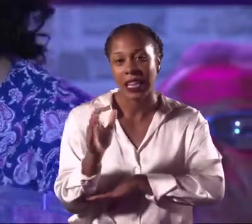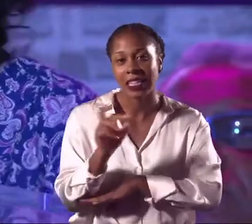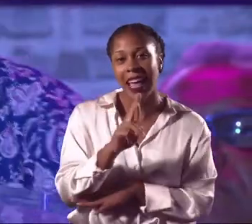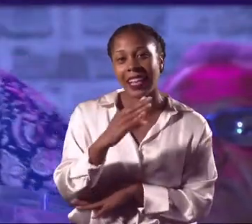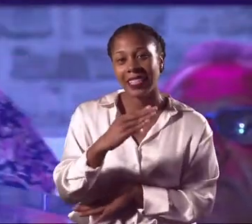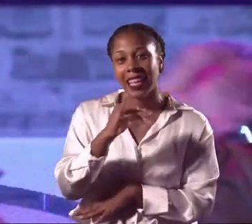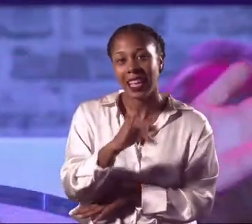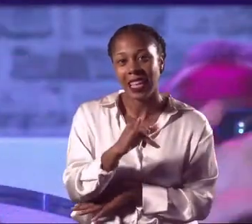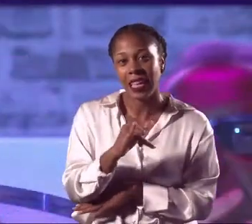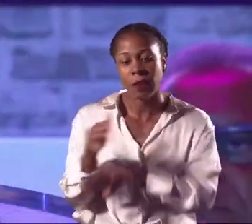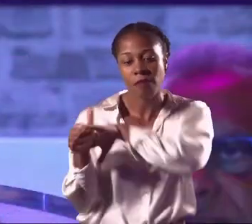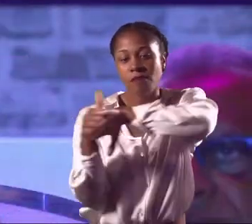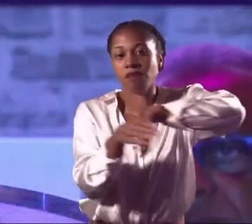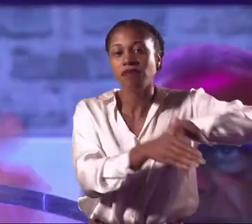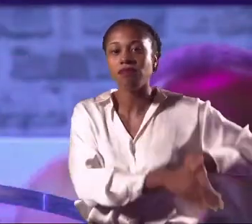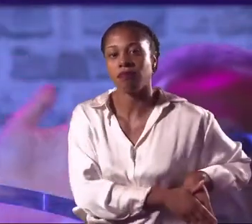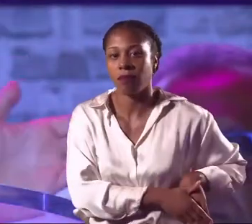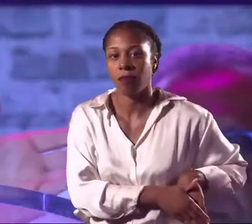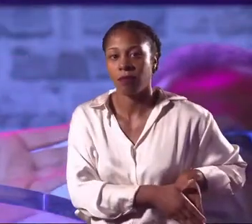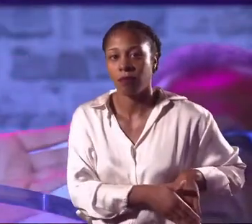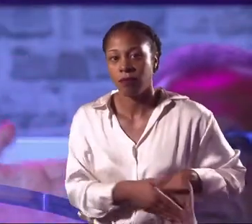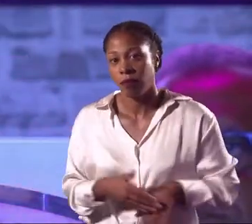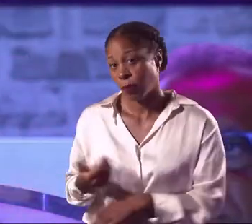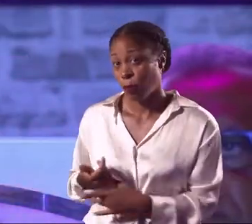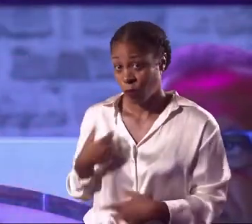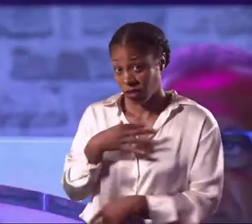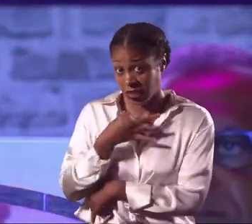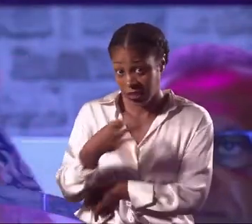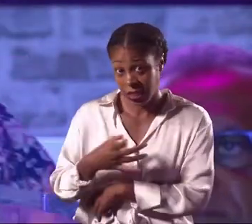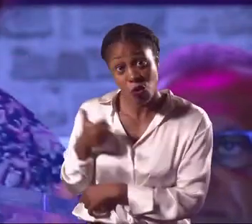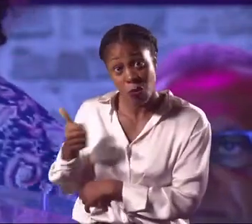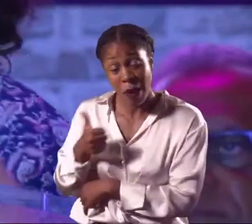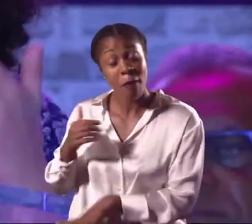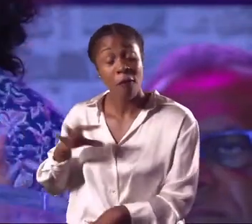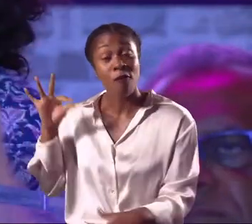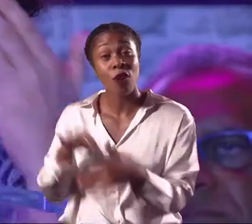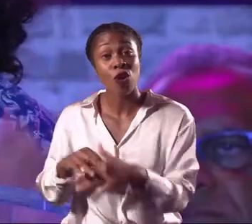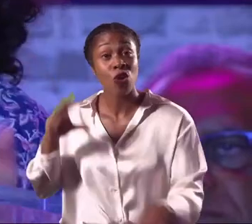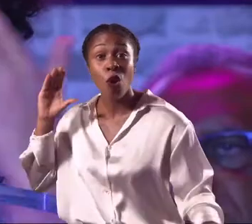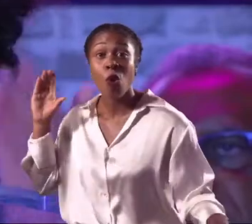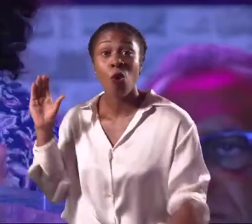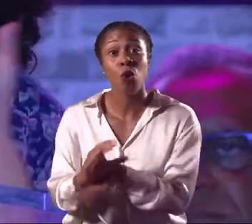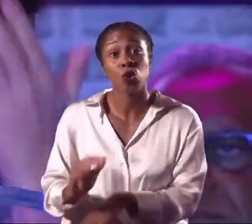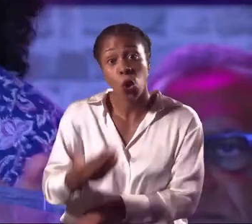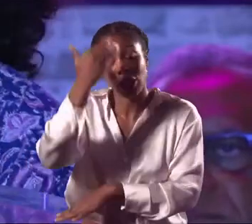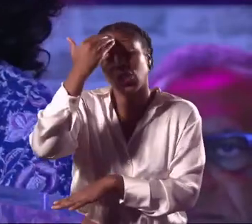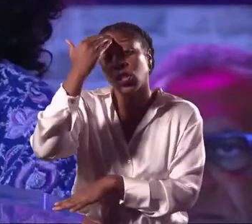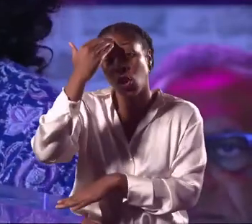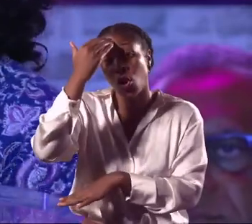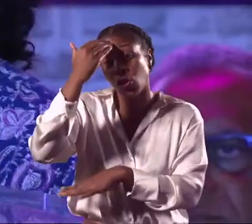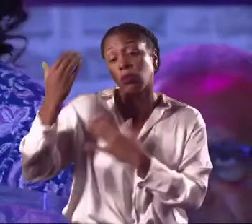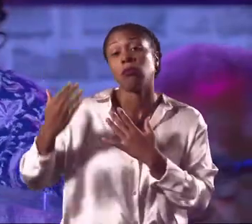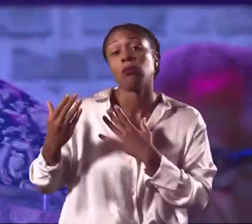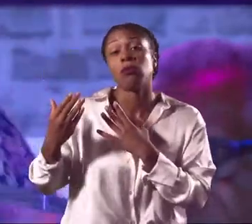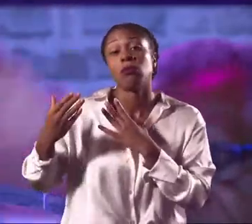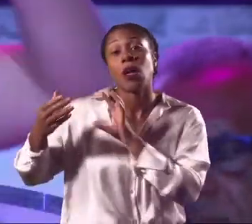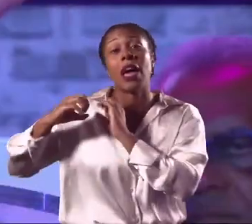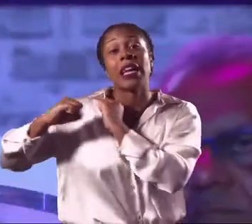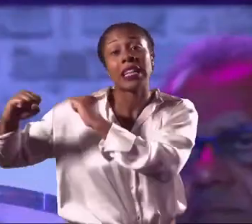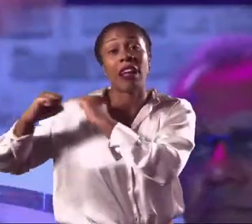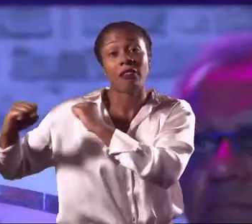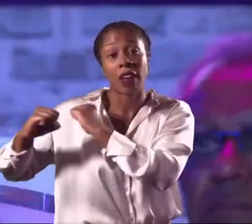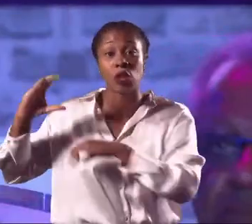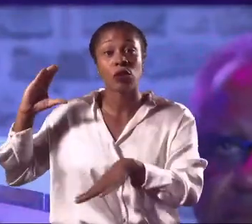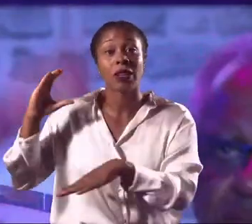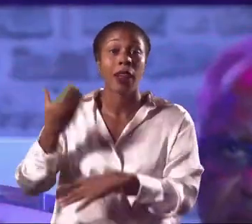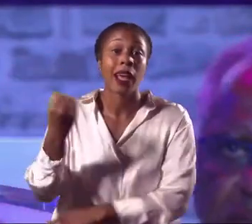pied, je veux rappeler ici que Jordan Bardella a voté contre la reconnaissance de l'esclavage comme un crime contre l'humanité, qui